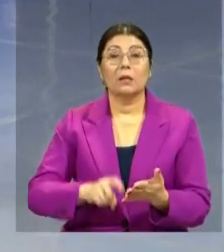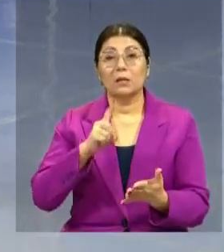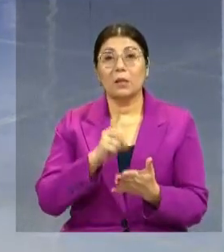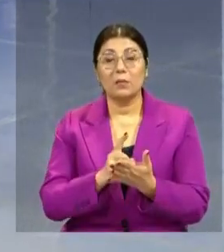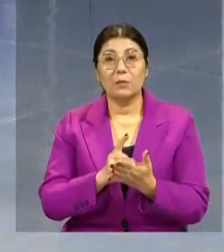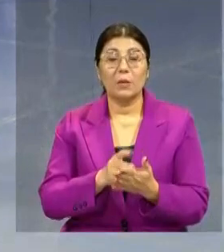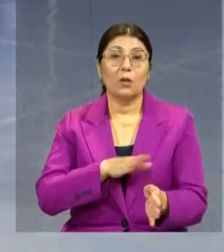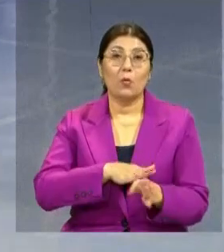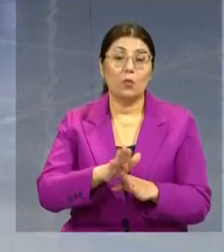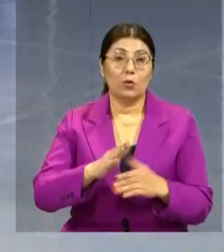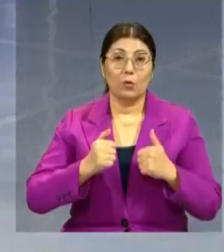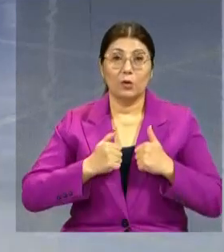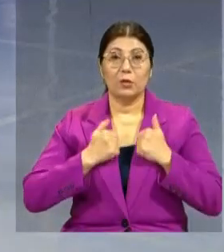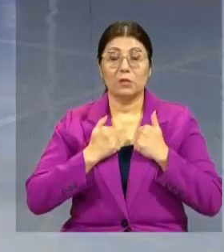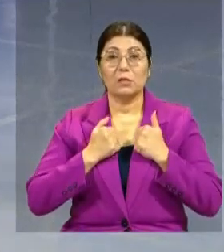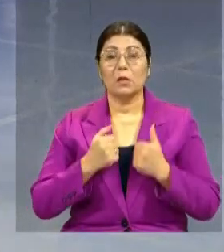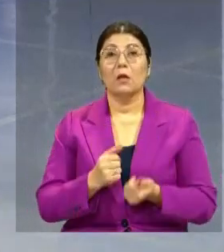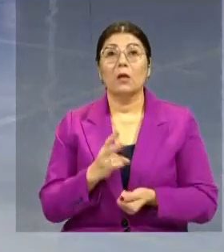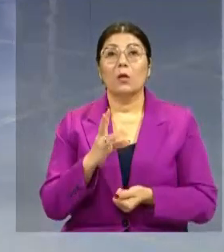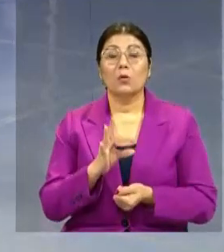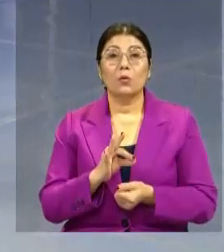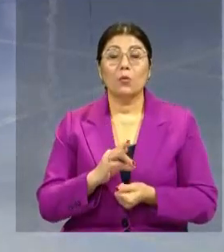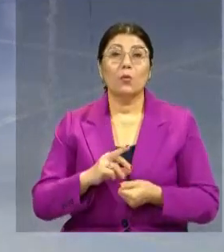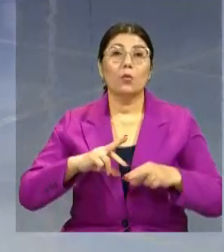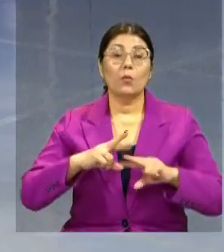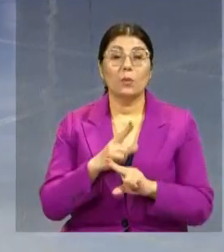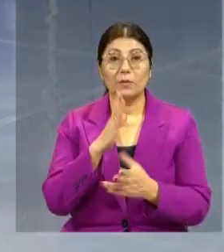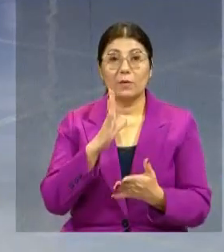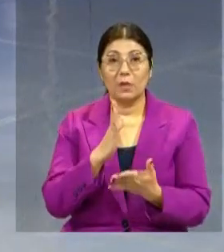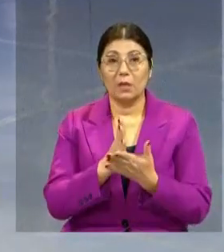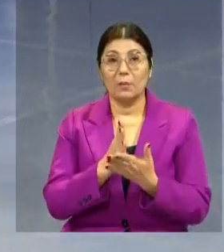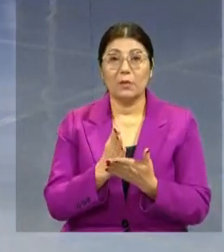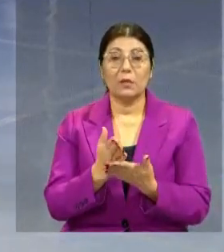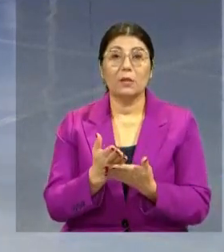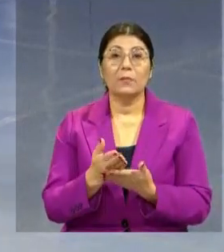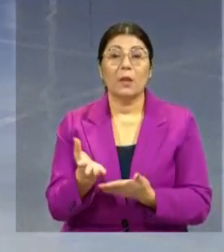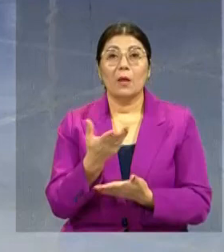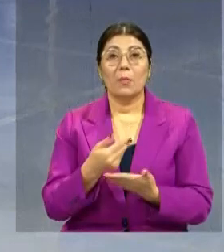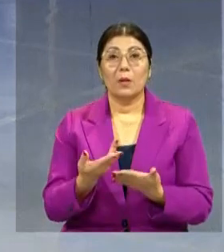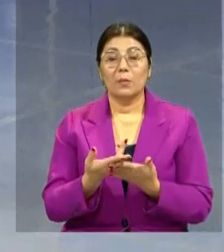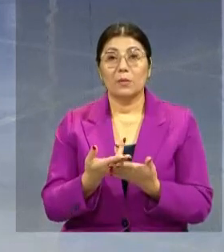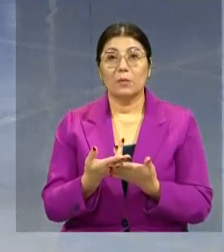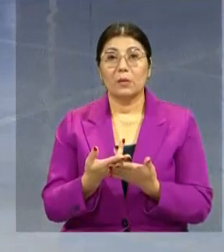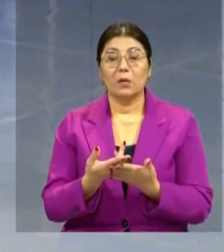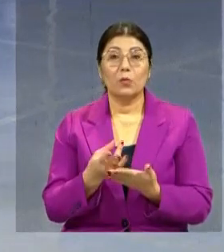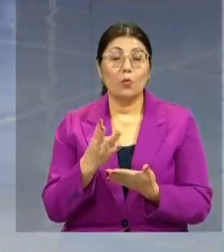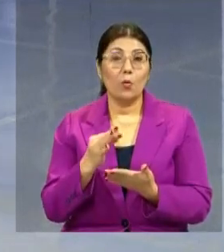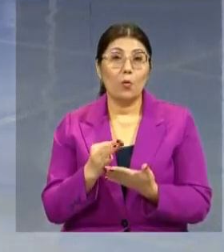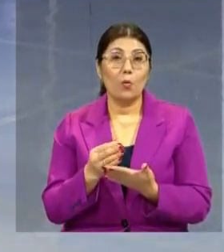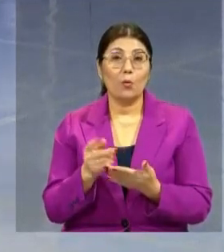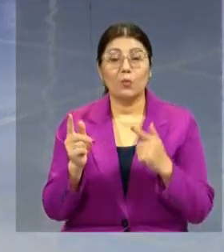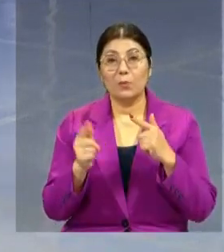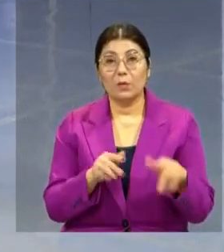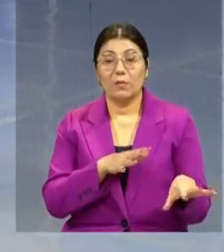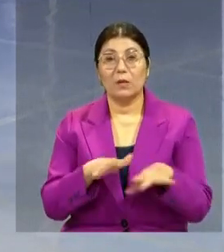келгенше орындады. Дегенмен әрине кемшілік түзілмей, біз дамымаймыз бәрбірде. Сол кейбір шараларды біз